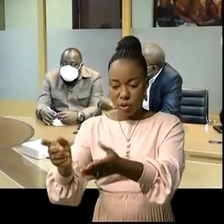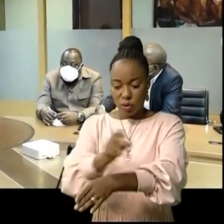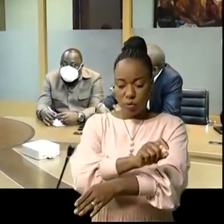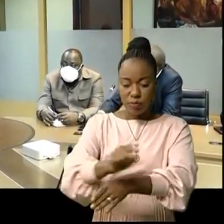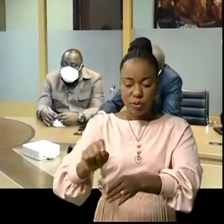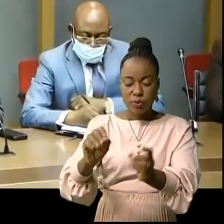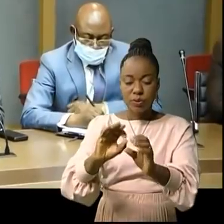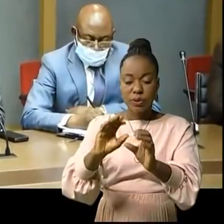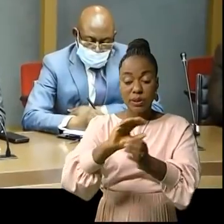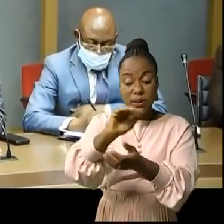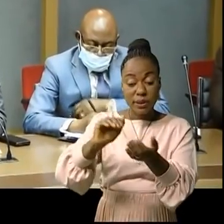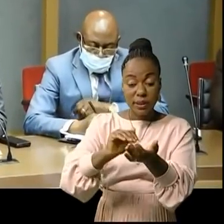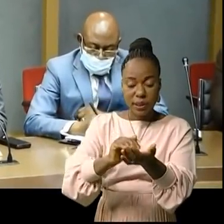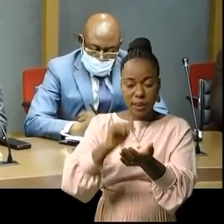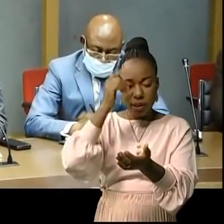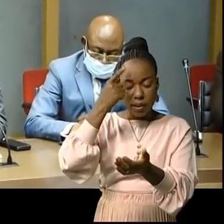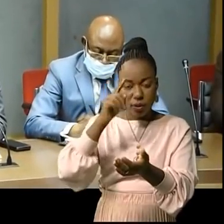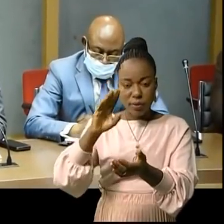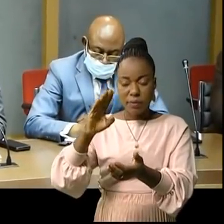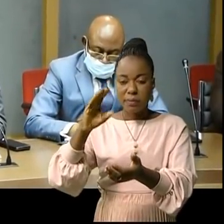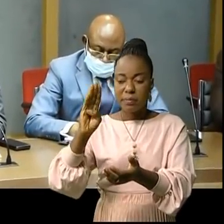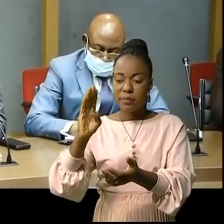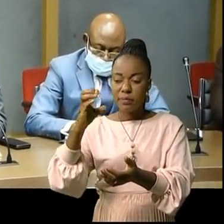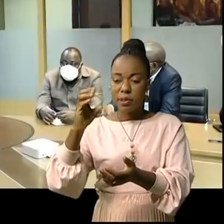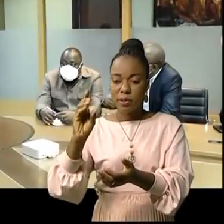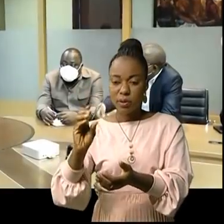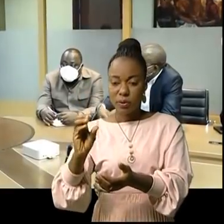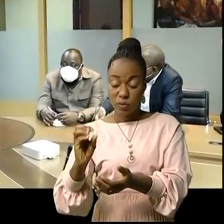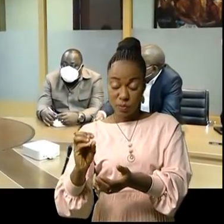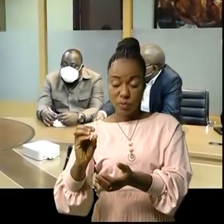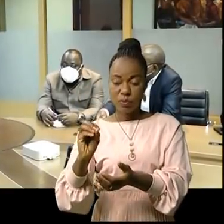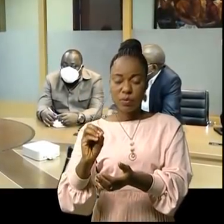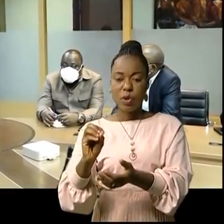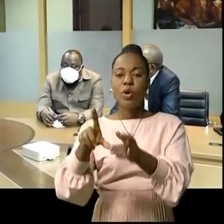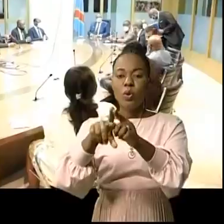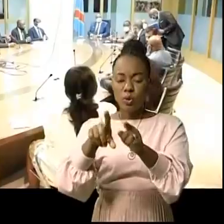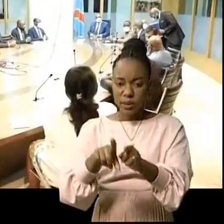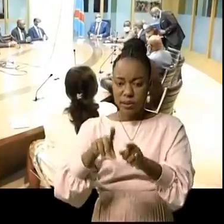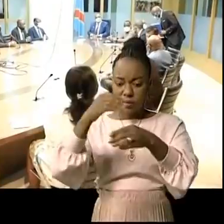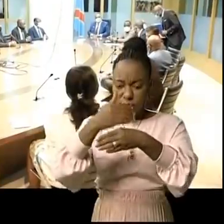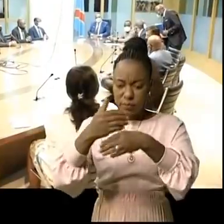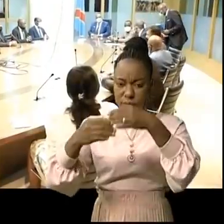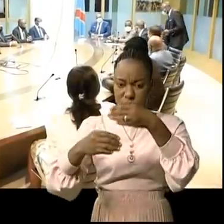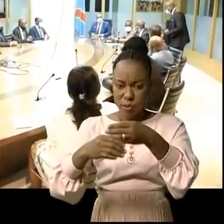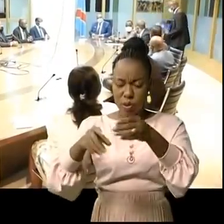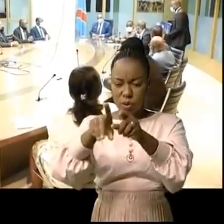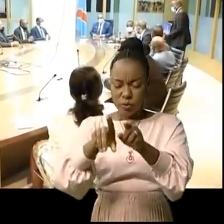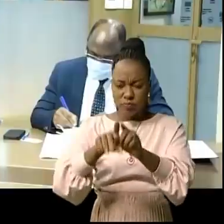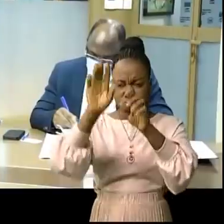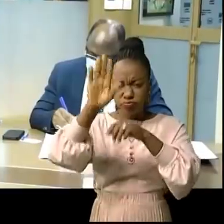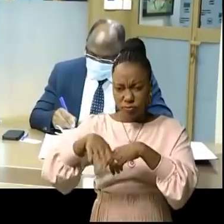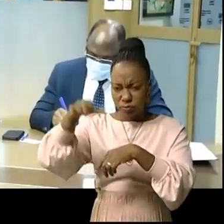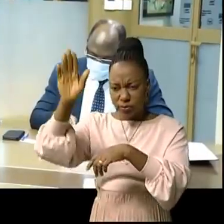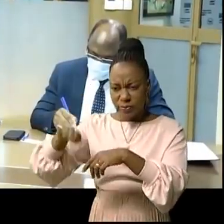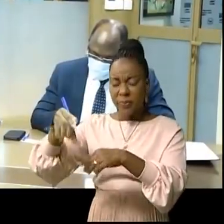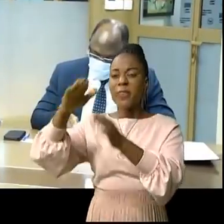coordination BSECO l'organisation et l'exécution du projet de la reconstruction, réhabilitation et modernisation de